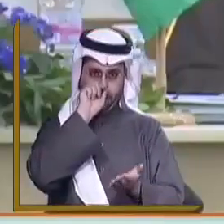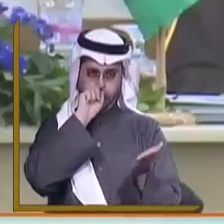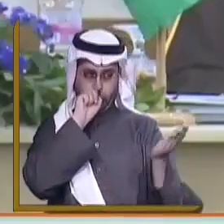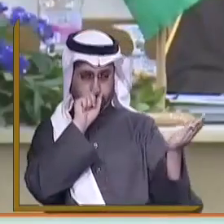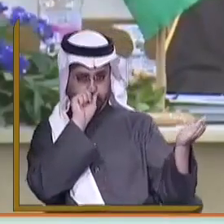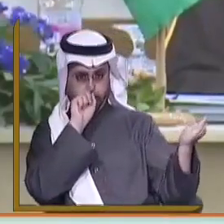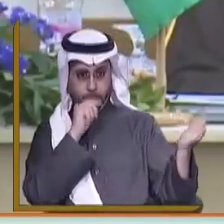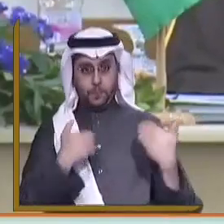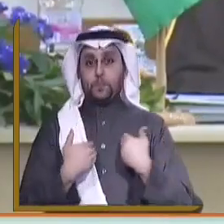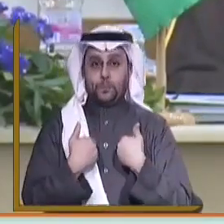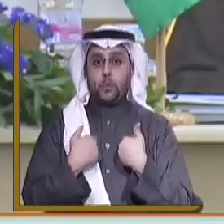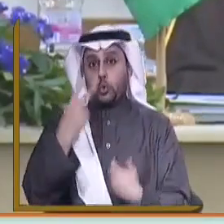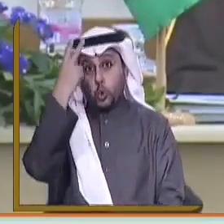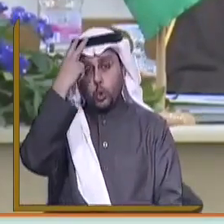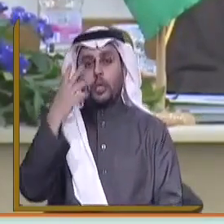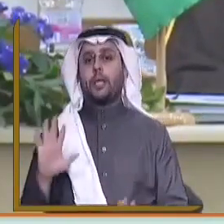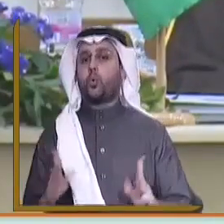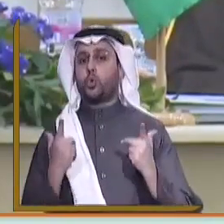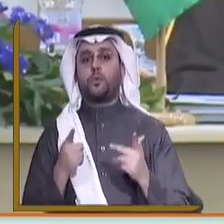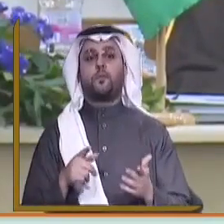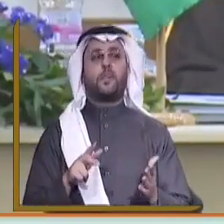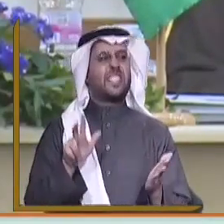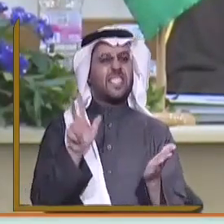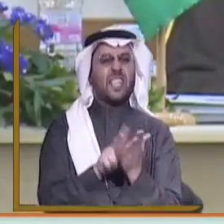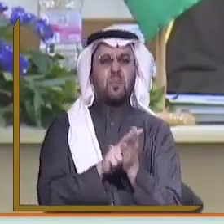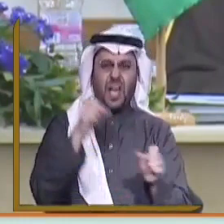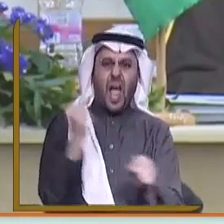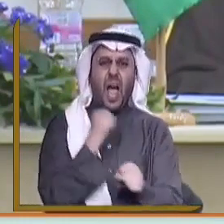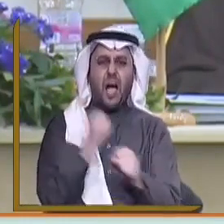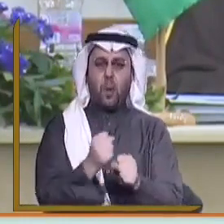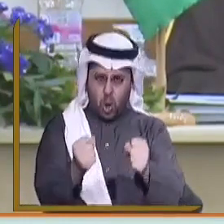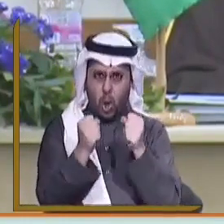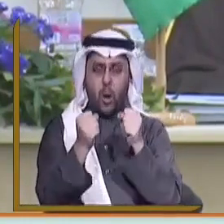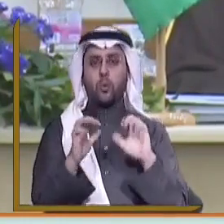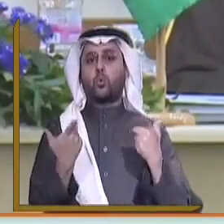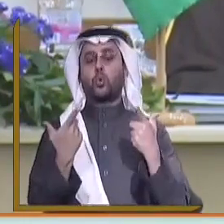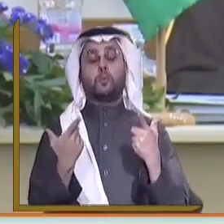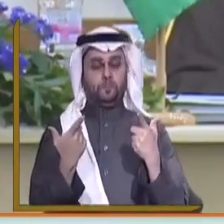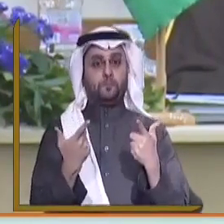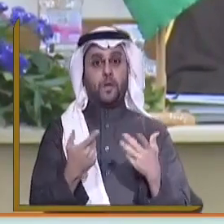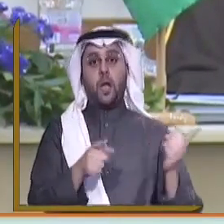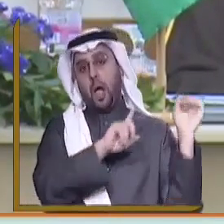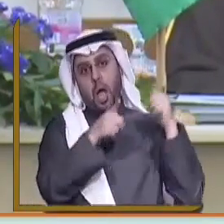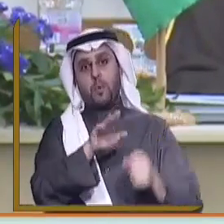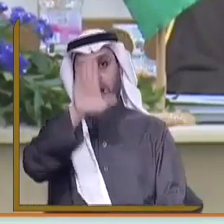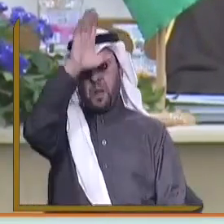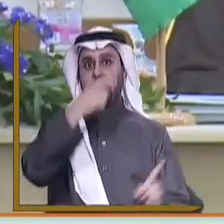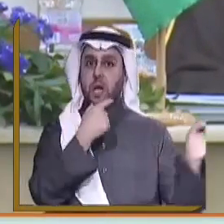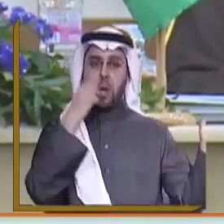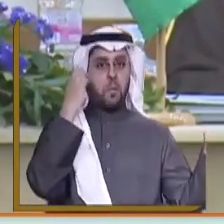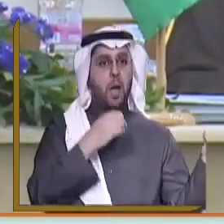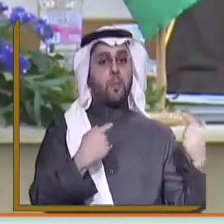المخدرات المملكه العربيه السعوديه بتطبيق حمله امنيه شامله تنفيذا لتوجيهات القياده ايدها الله